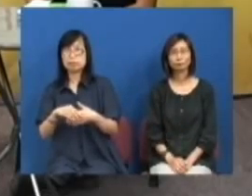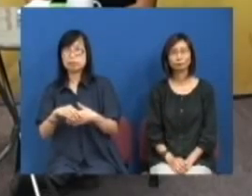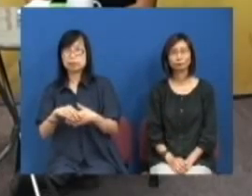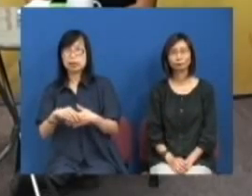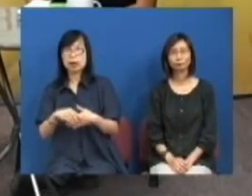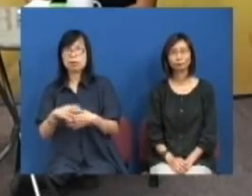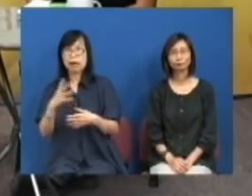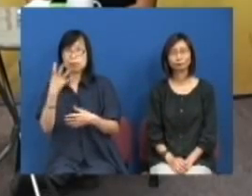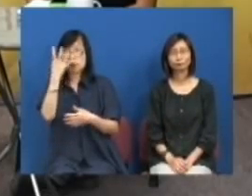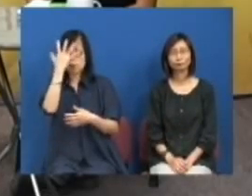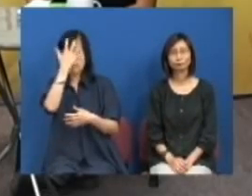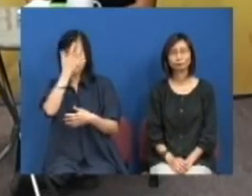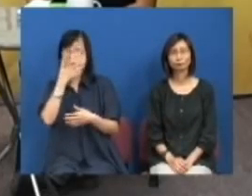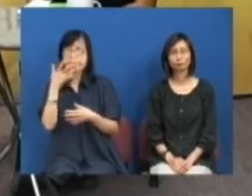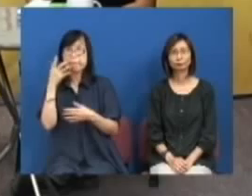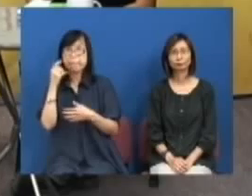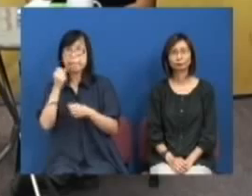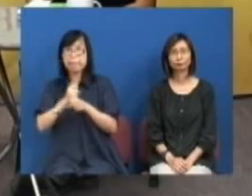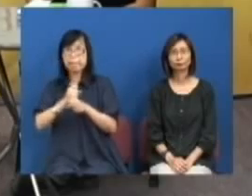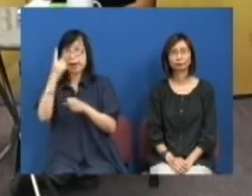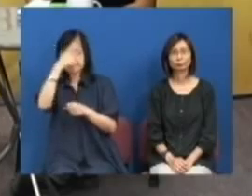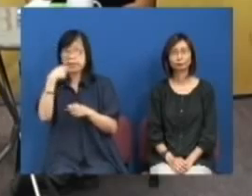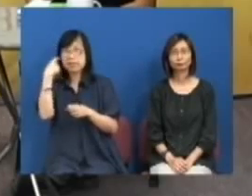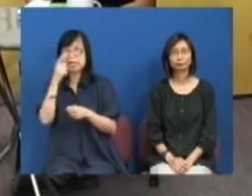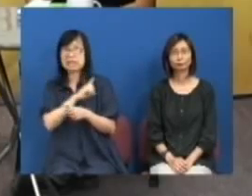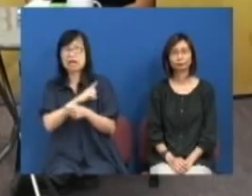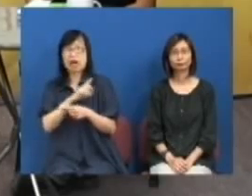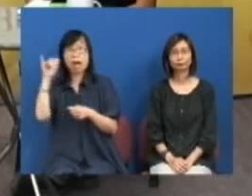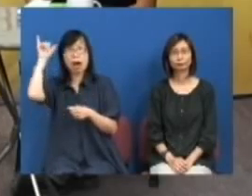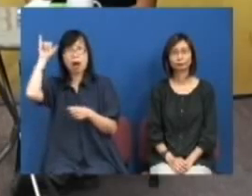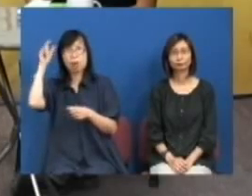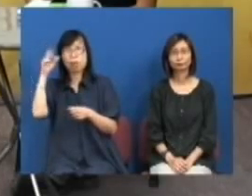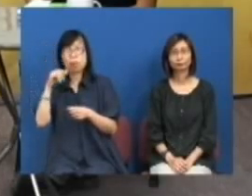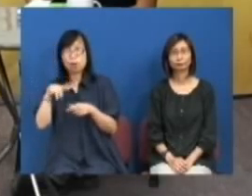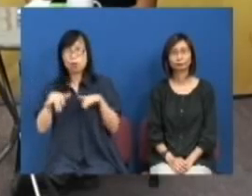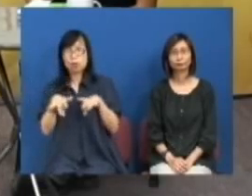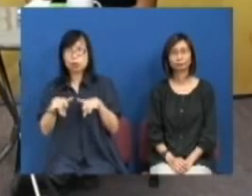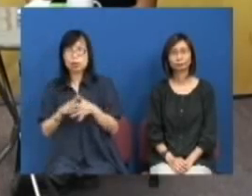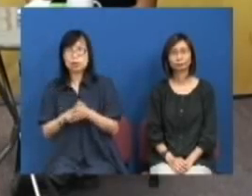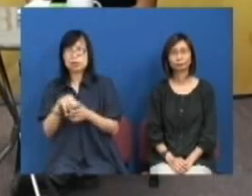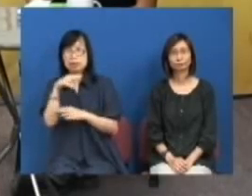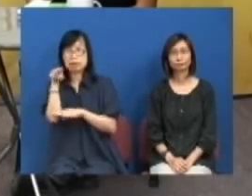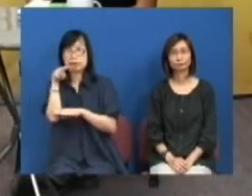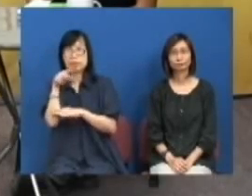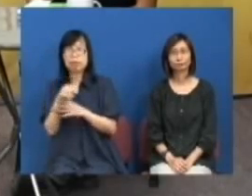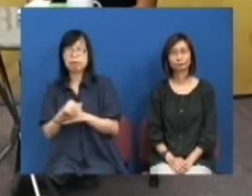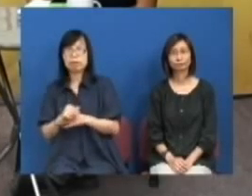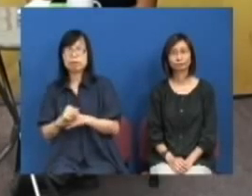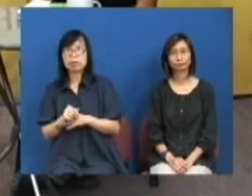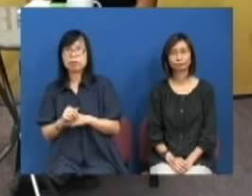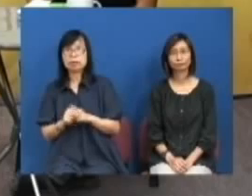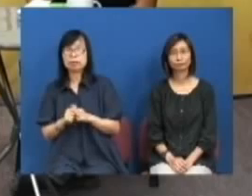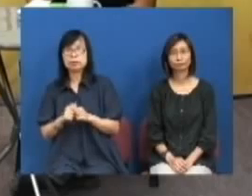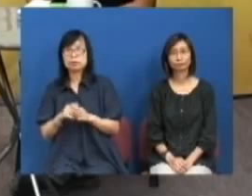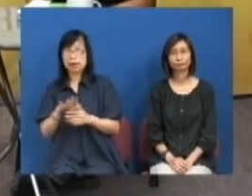馬面出嚟話俾大家聽，我係牛鬼蛇神。嗱，呢一個當然係唔尋常啦，因為呢個都不單止係